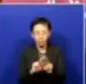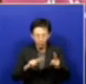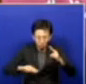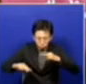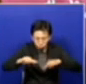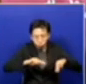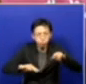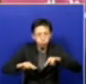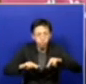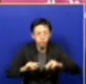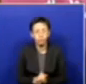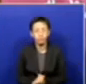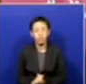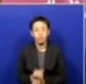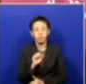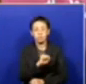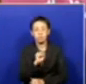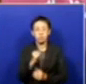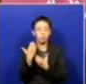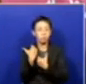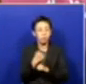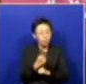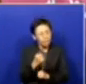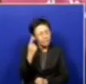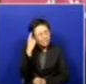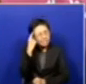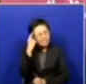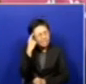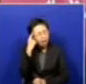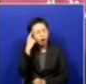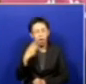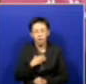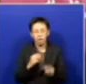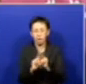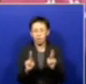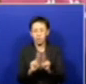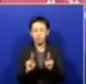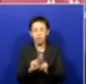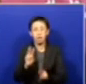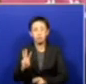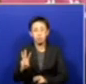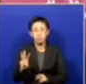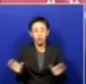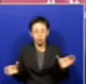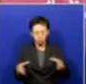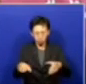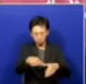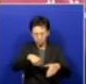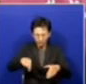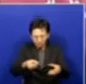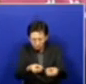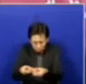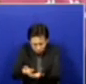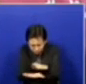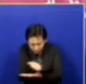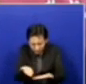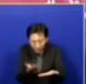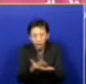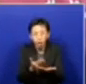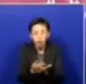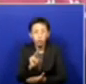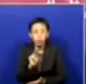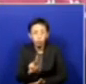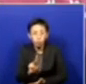ส.ส.ซีกฝั่งประชาธิปัตย์เขาก็มีความเห็นว่าน่าจะตั้งกรรมธิการวิสามัญร่วมกันเพราะจะได้พิจารณาเงินกู้ที่เป็นภาระ